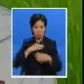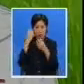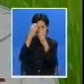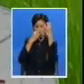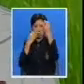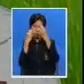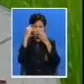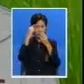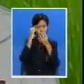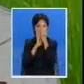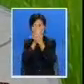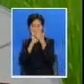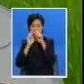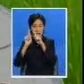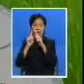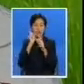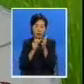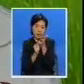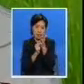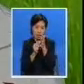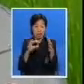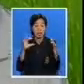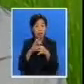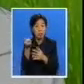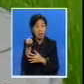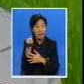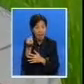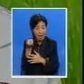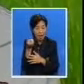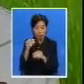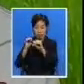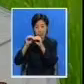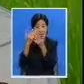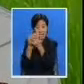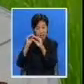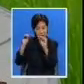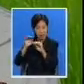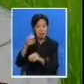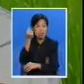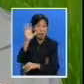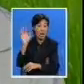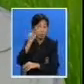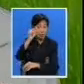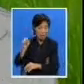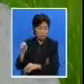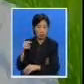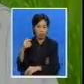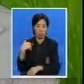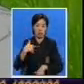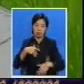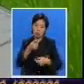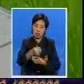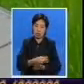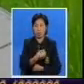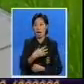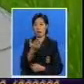ว่าราคาอ้างอิงเนี่ยก็คือราคาสำหรับข้าวความชื้น 15% ครับ นะครับบางทีพี่น้องเกษตรกรมีคนไปบอกอ้าวไหนรัฐบาลบอกขาย